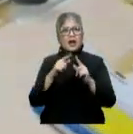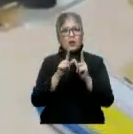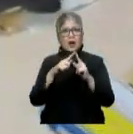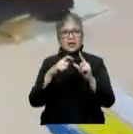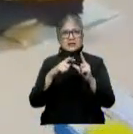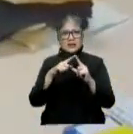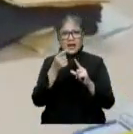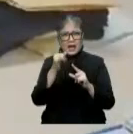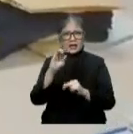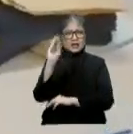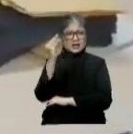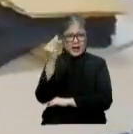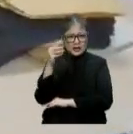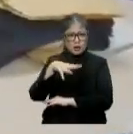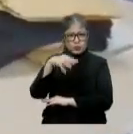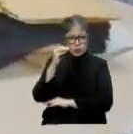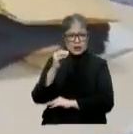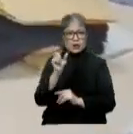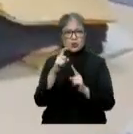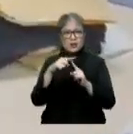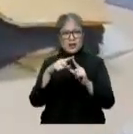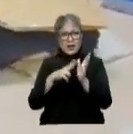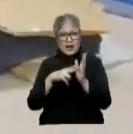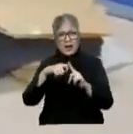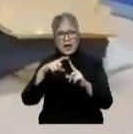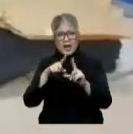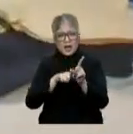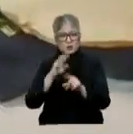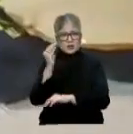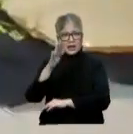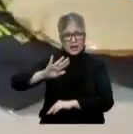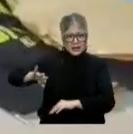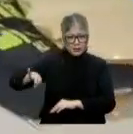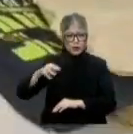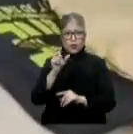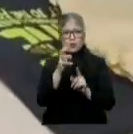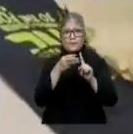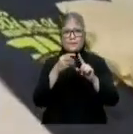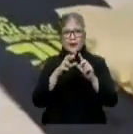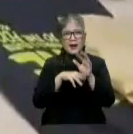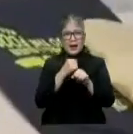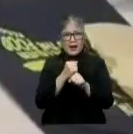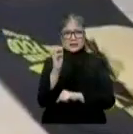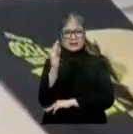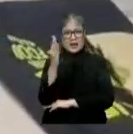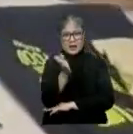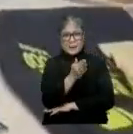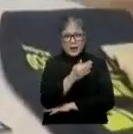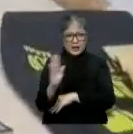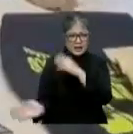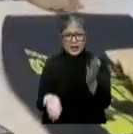Pusat Utan Kayu Utara Jakarta Timur serta wilayah Kembangan Jakarta Barat penyetan dan penggeledahan terkait dengan dugaan